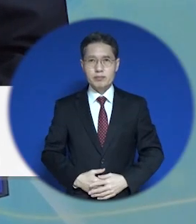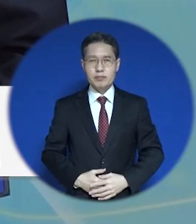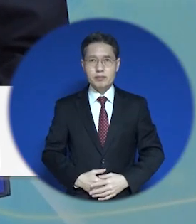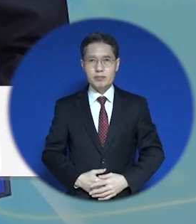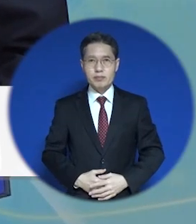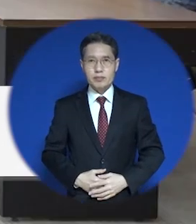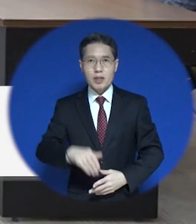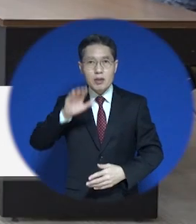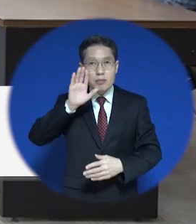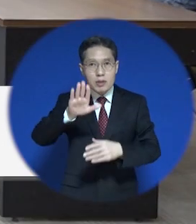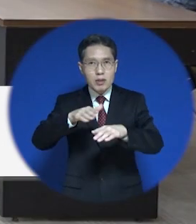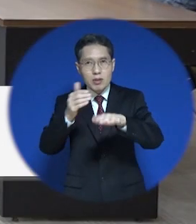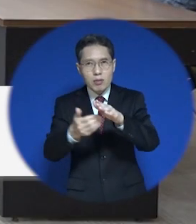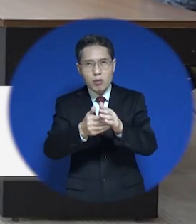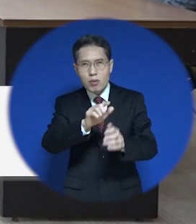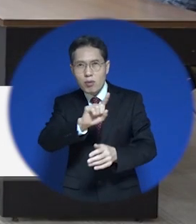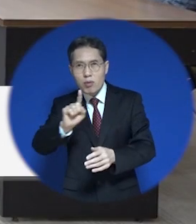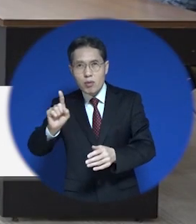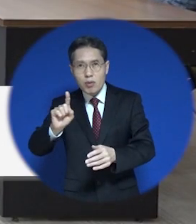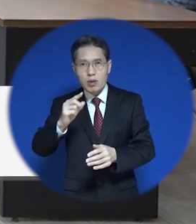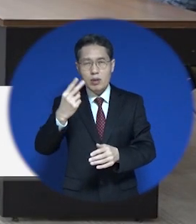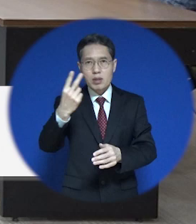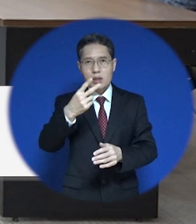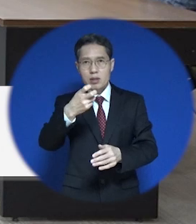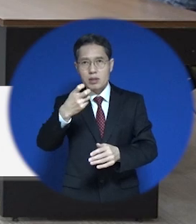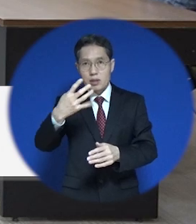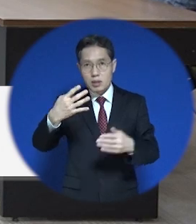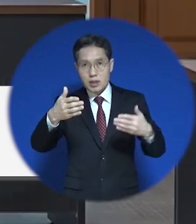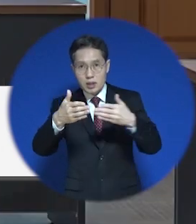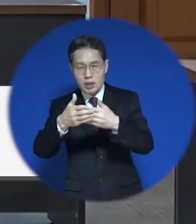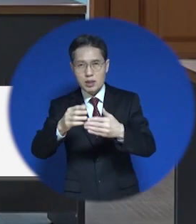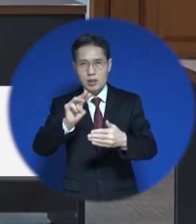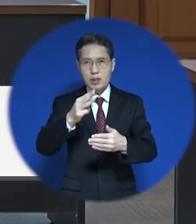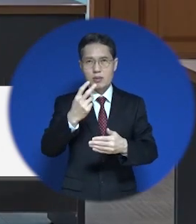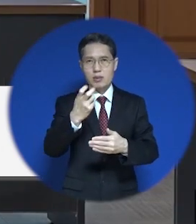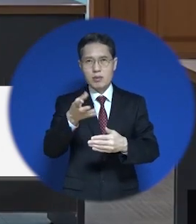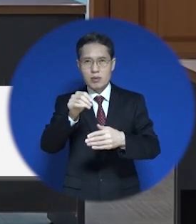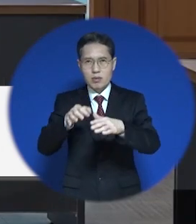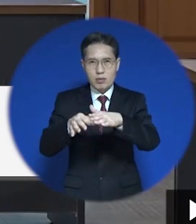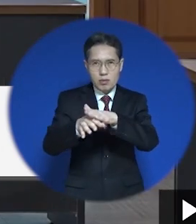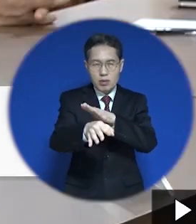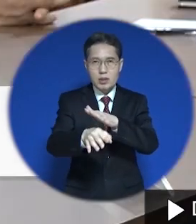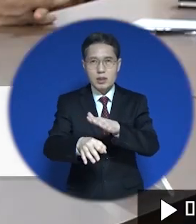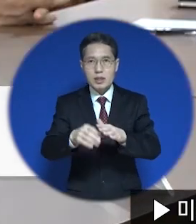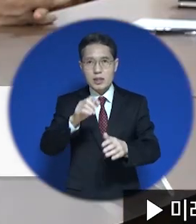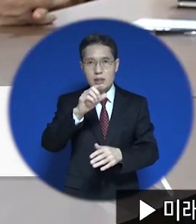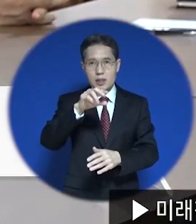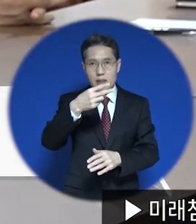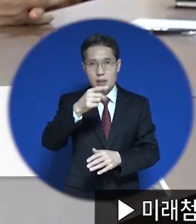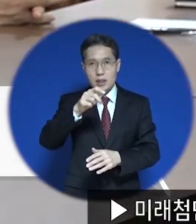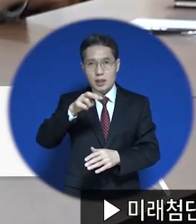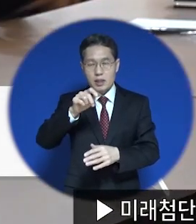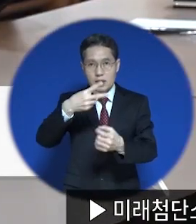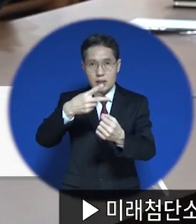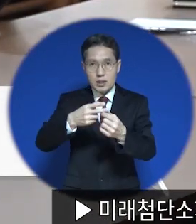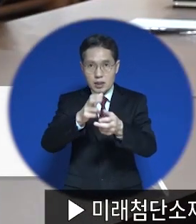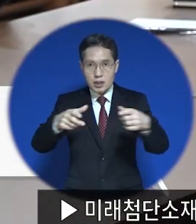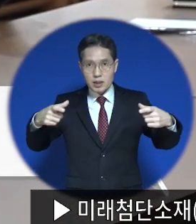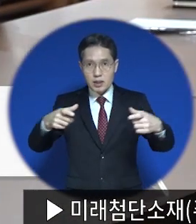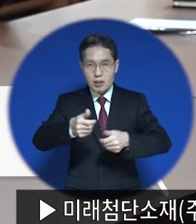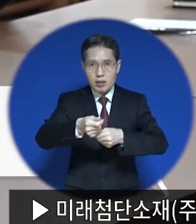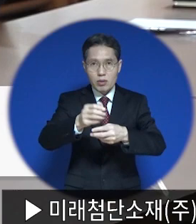체결했습니다. 미래첨단 소재는 2024년까지 320억 원을 투자해 달성 2차 산업단지